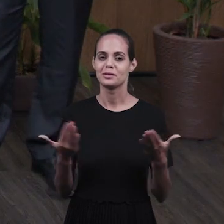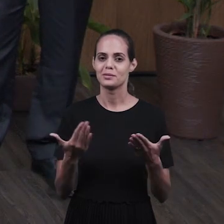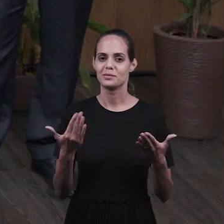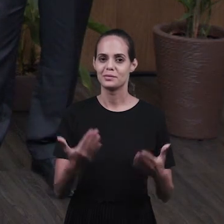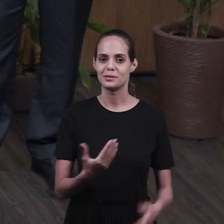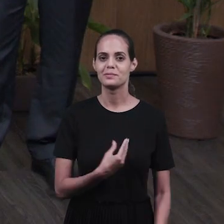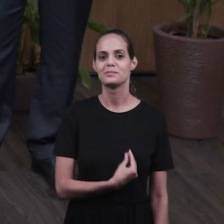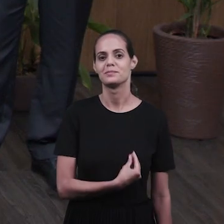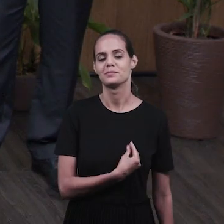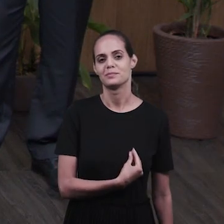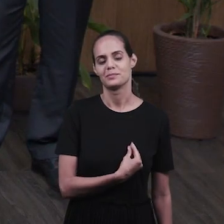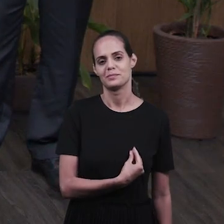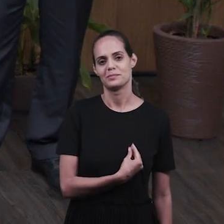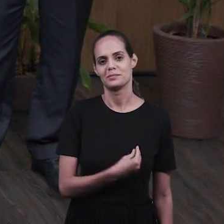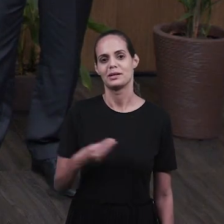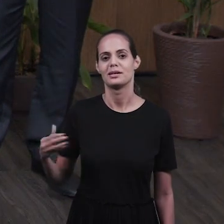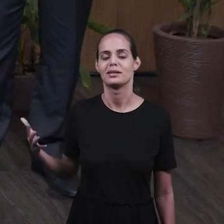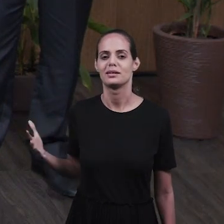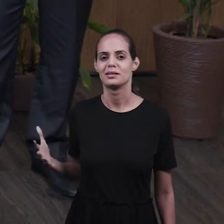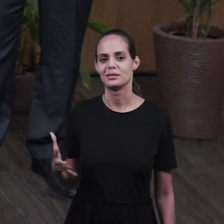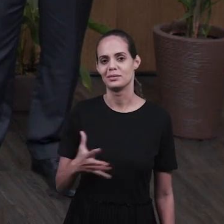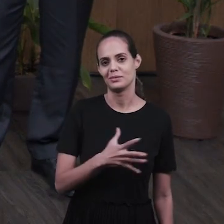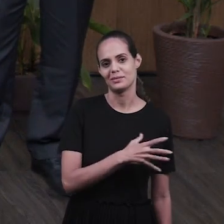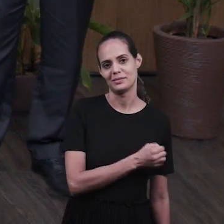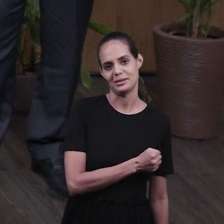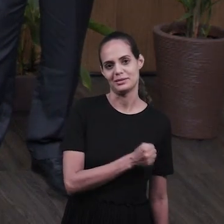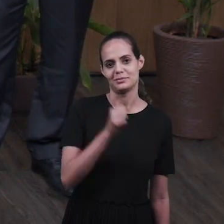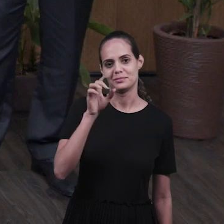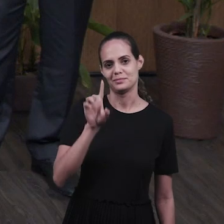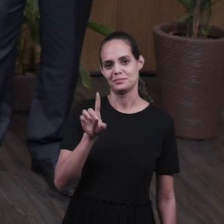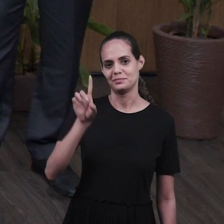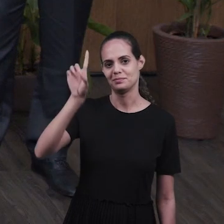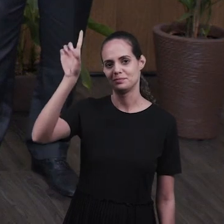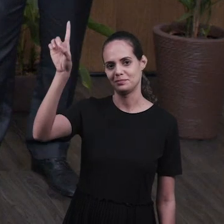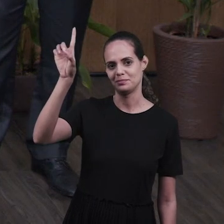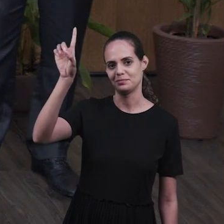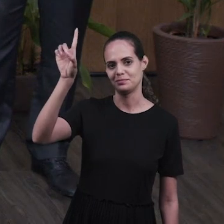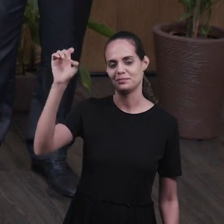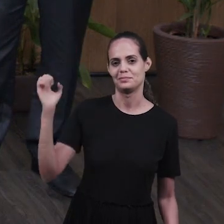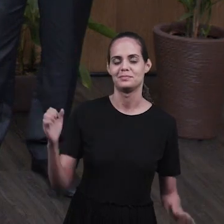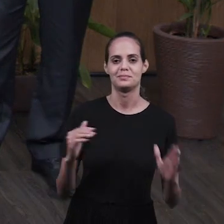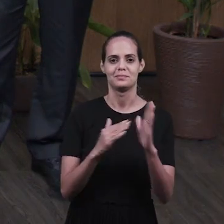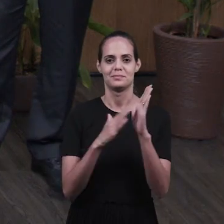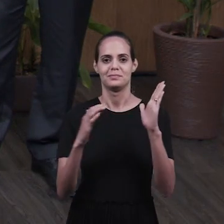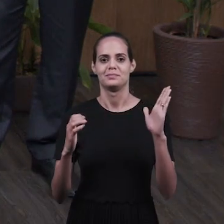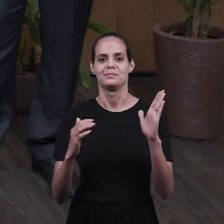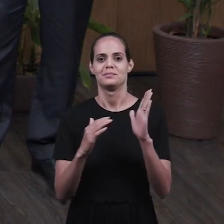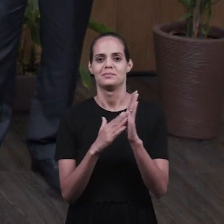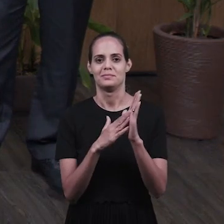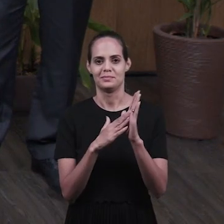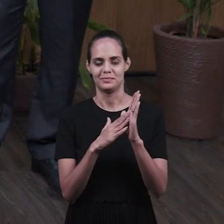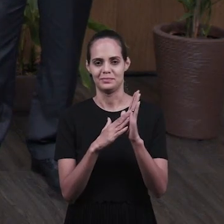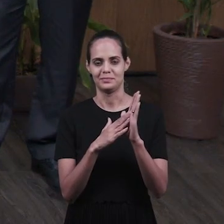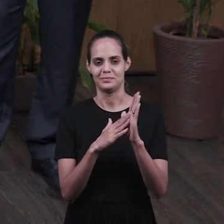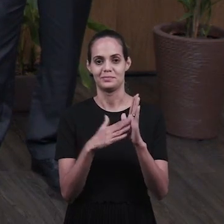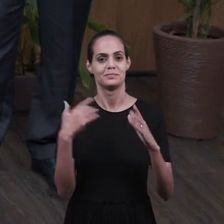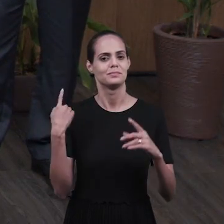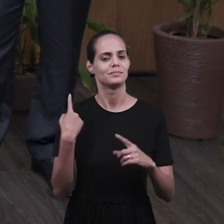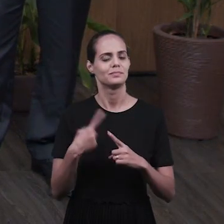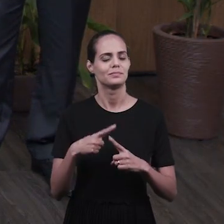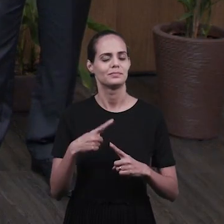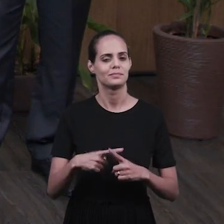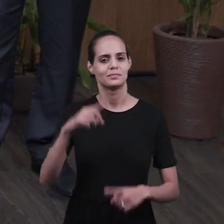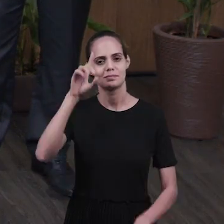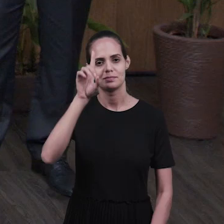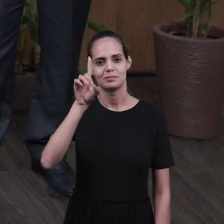participer, entendre et adorer à Dieu à travers un chant, une louange, car Dieu